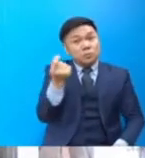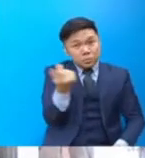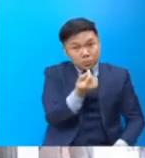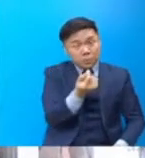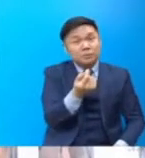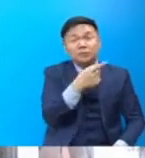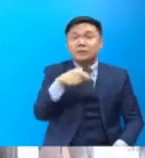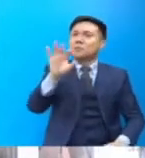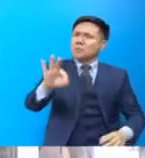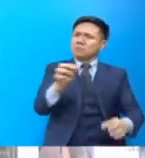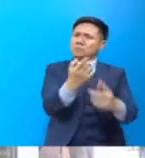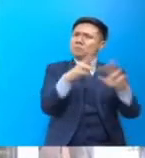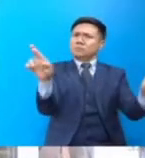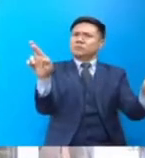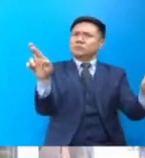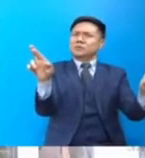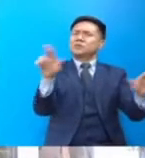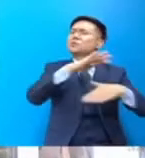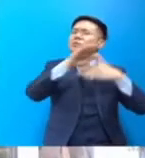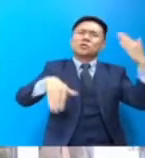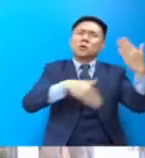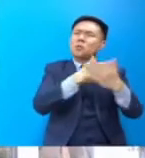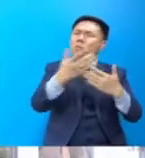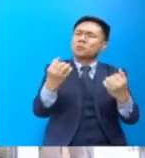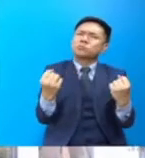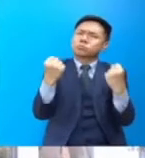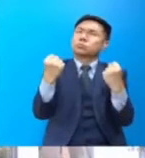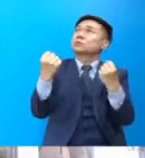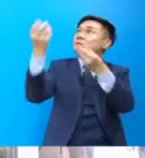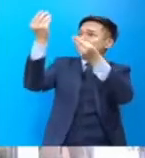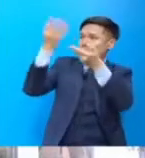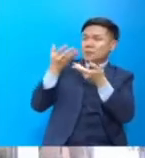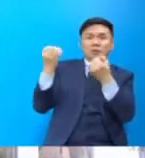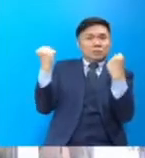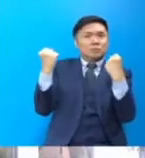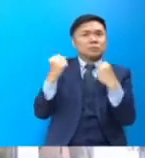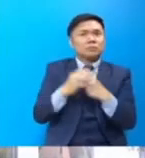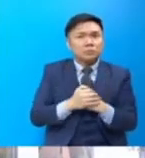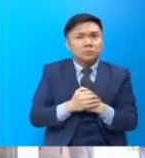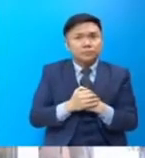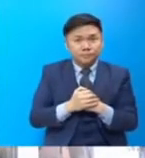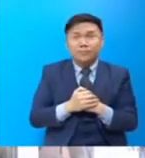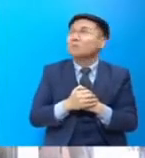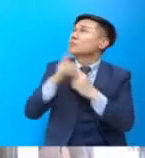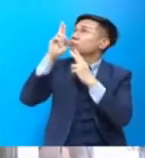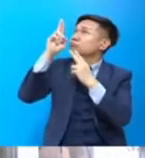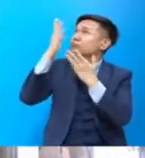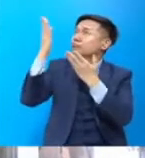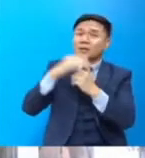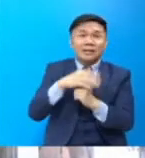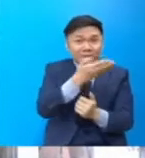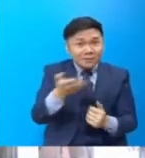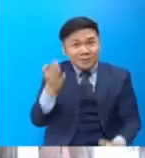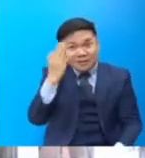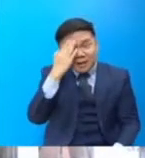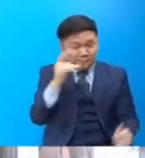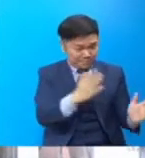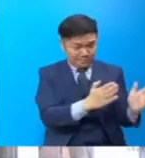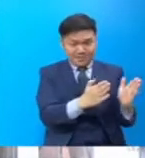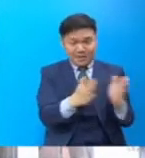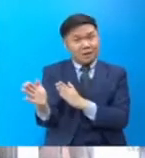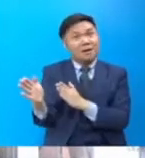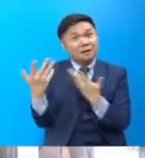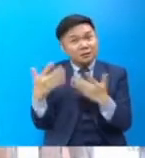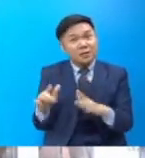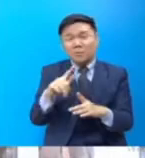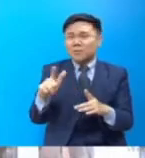ikhwah mungkin persiapkan dengan segala kekuatan yang dapat patito Faiza azamta fatawakkal'alallah bila kita sudah Blend